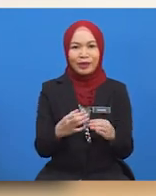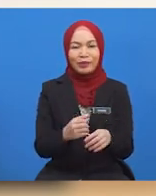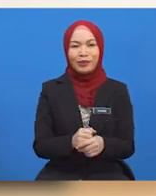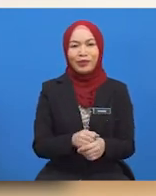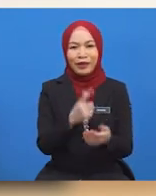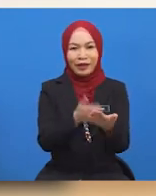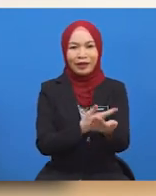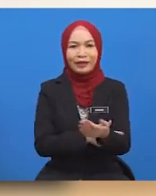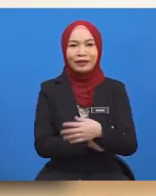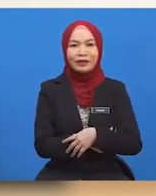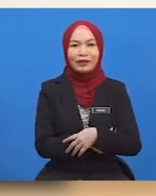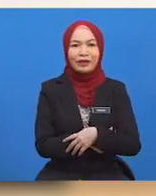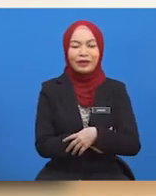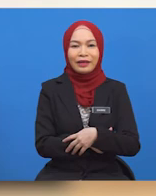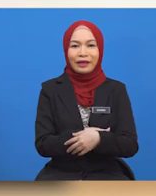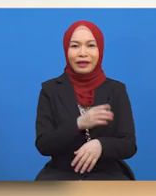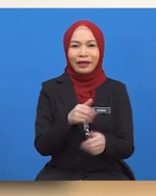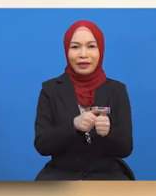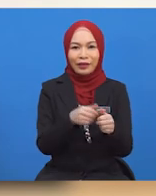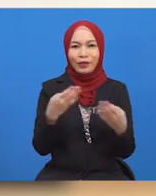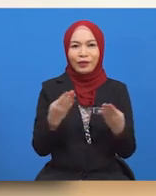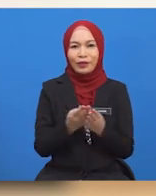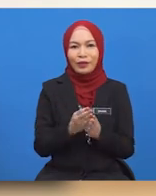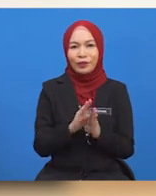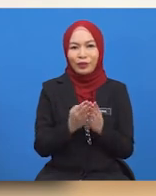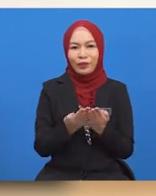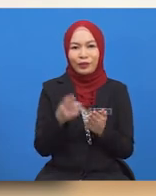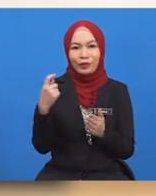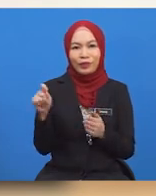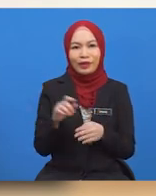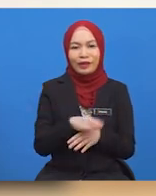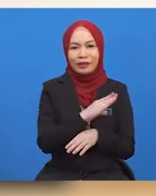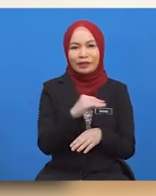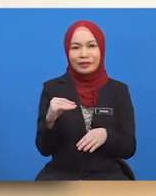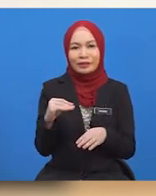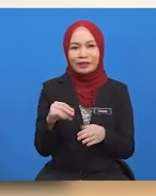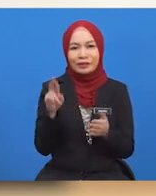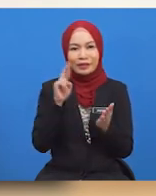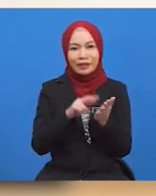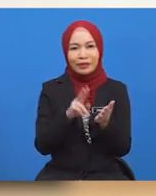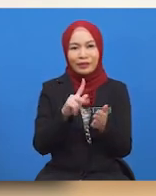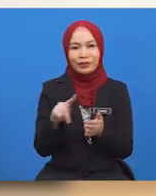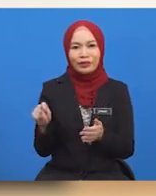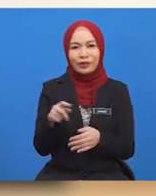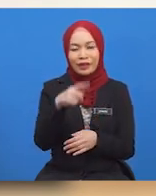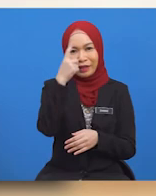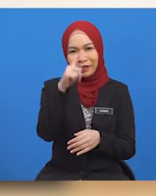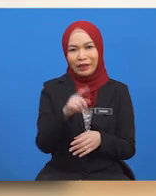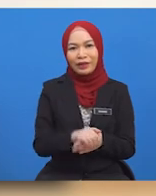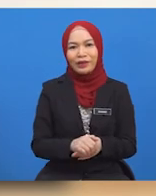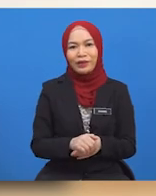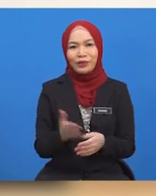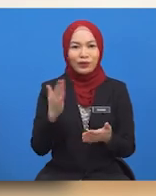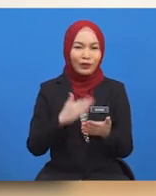kaji sama ada berpandukan buku teks atau mana-mana buku rujukan untuk memantapkan